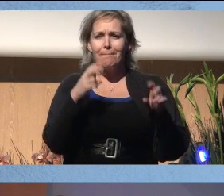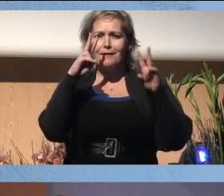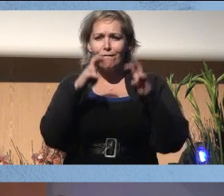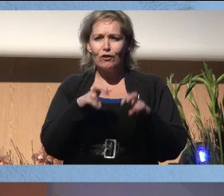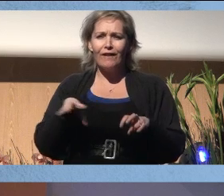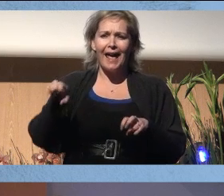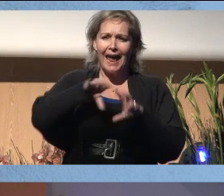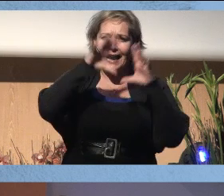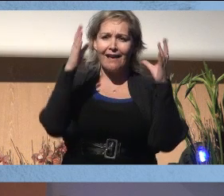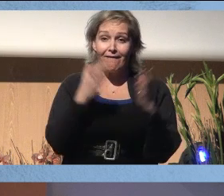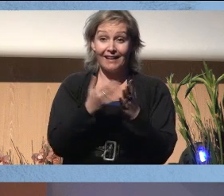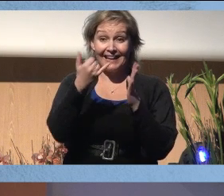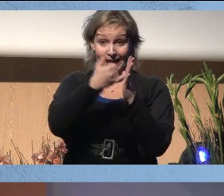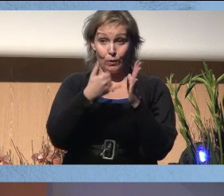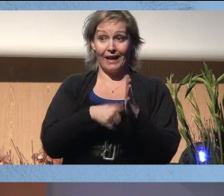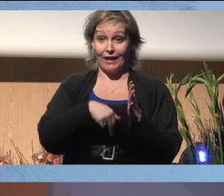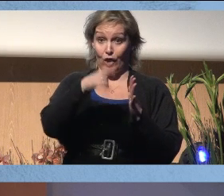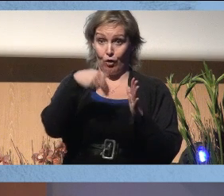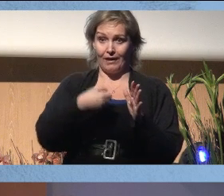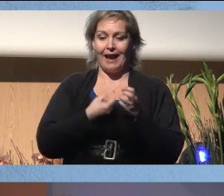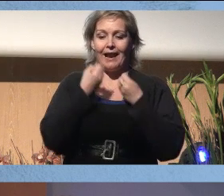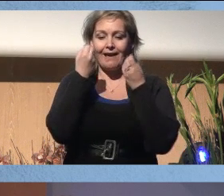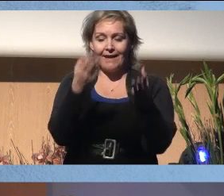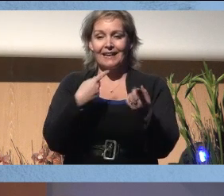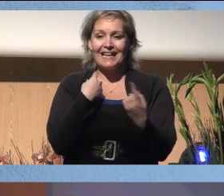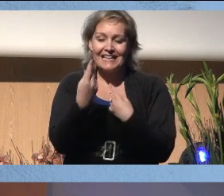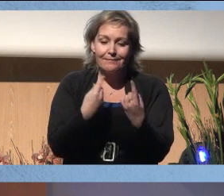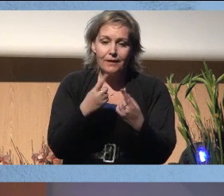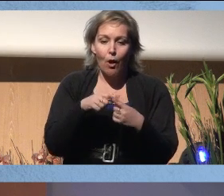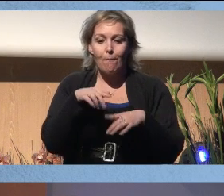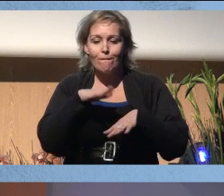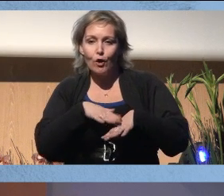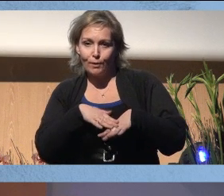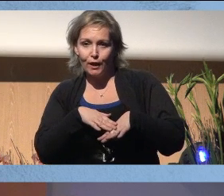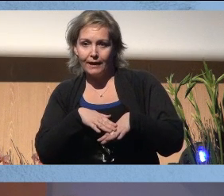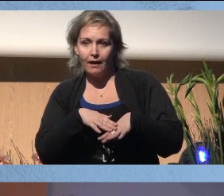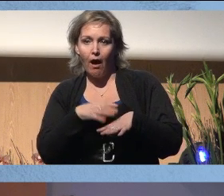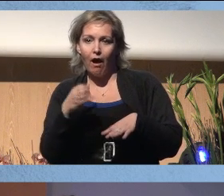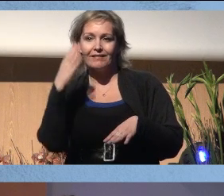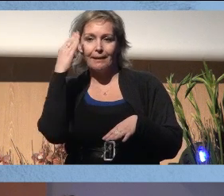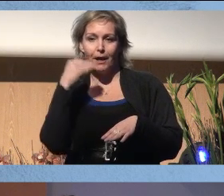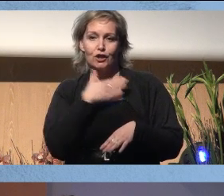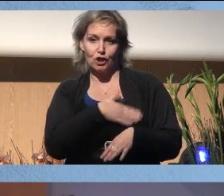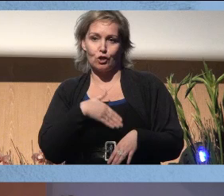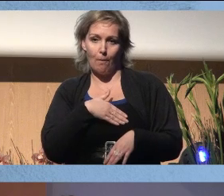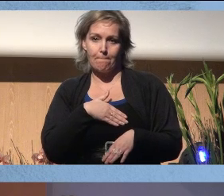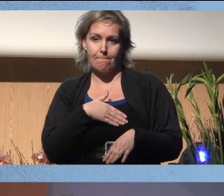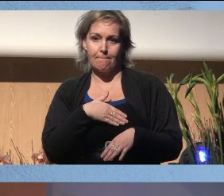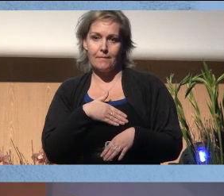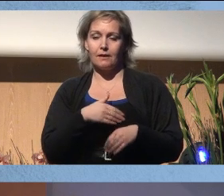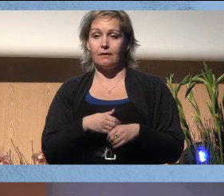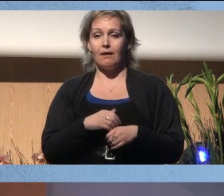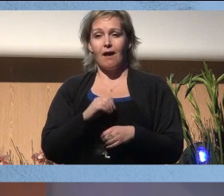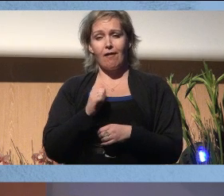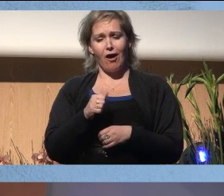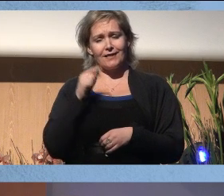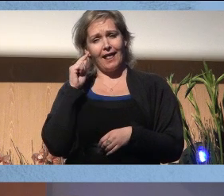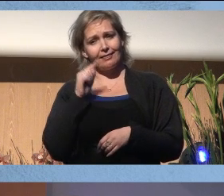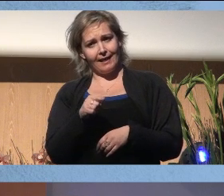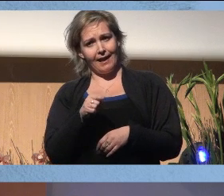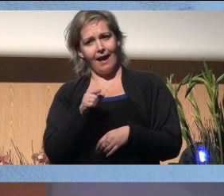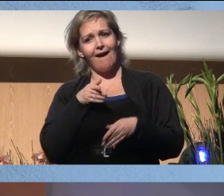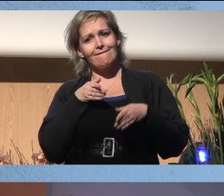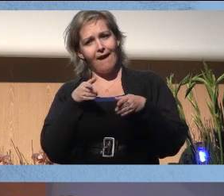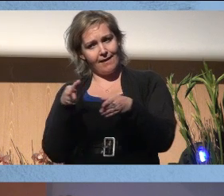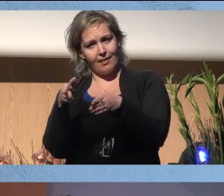hele verden, Norge inkludert, leverte sine innspill om forebygging av demenssykdommene. Kanskje det